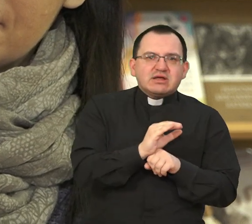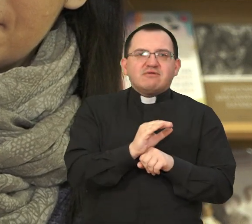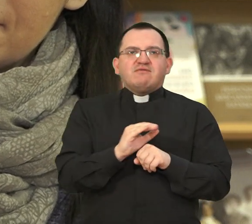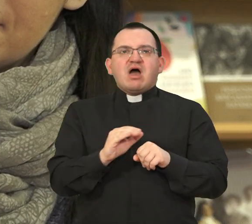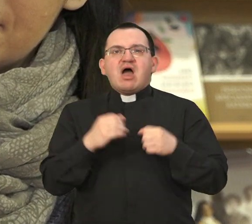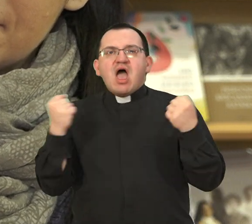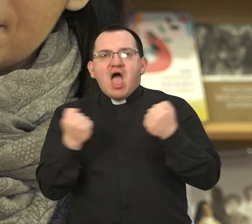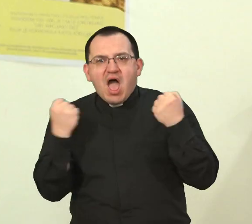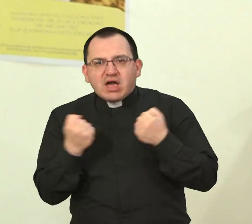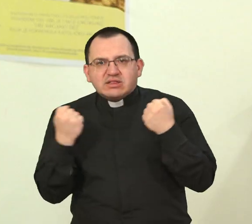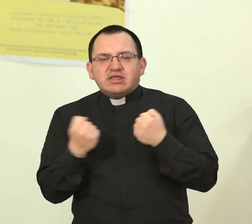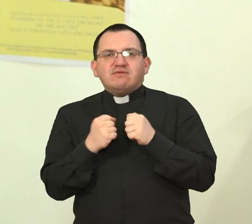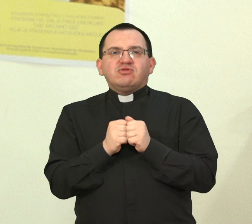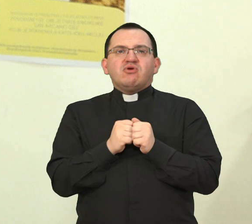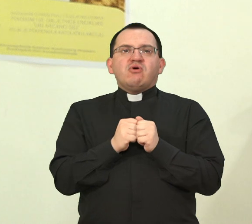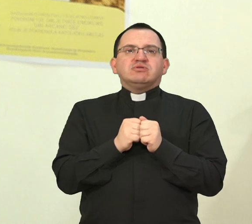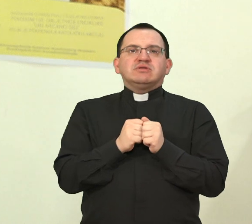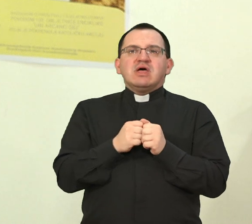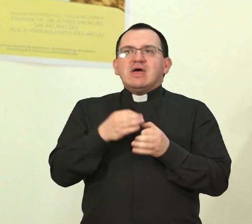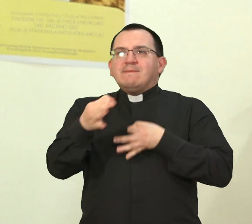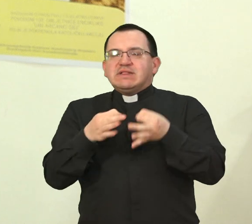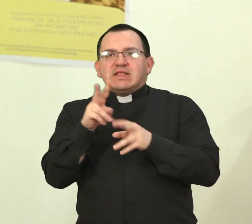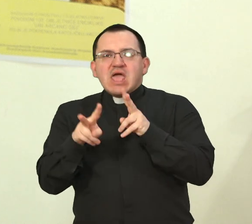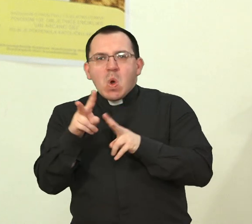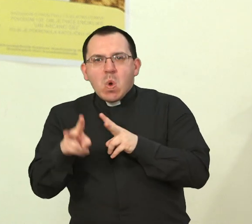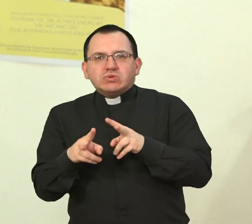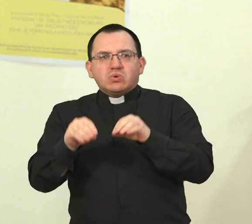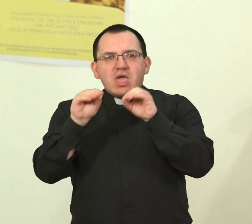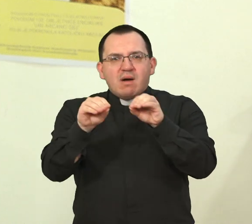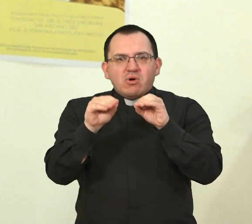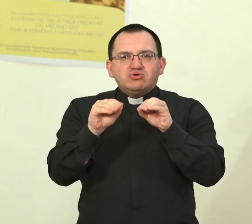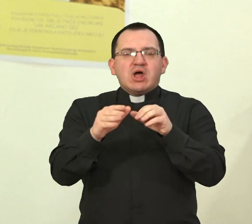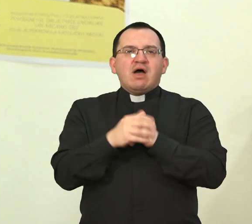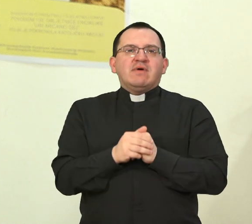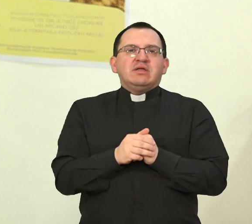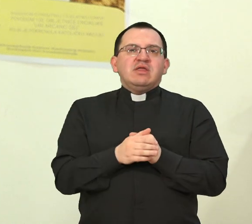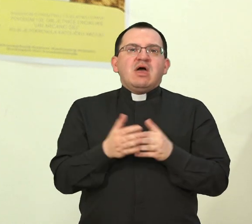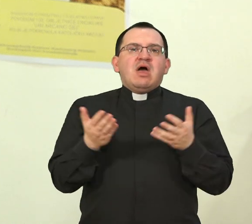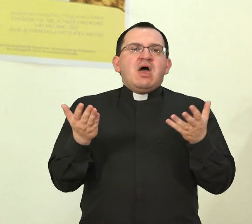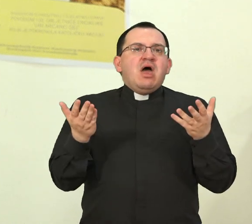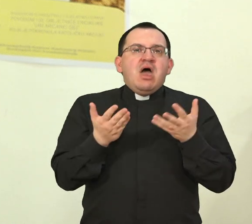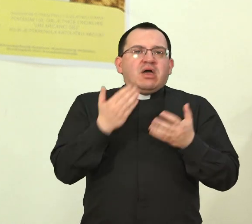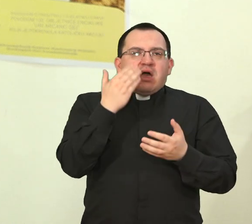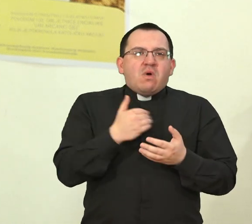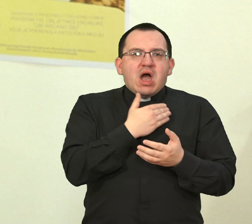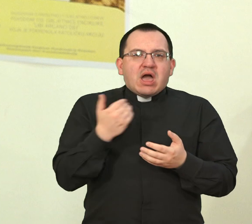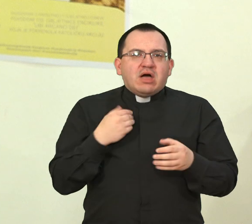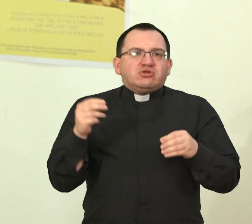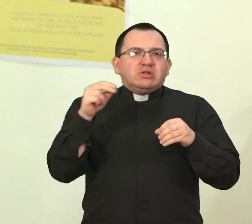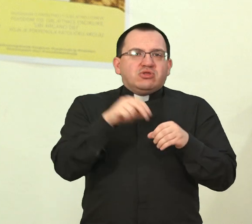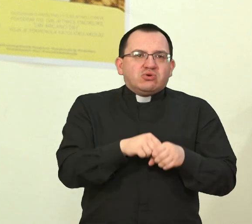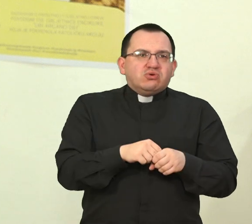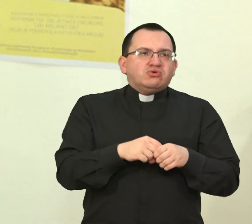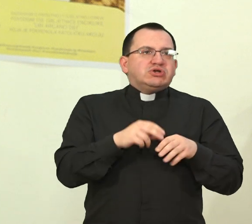kršćanskog aktivizma, pitanjem odgoja i obrazovanja, na koji način su katolici prisutni u zdravstvu,